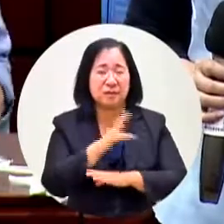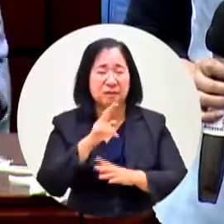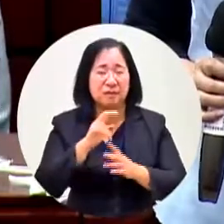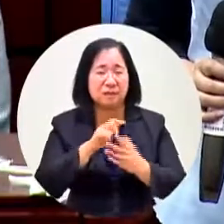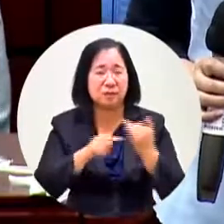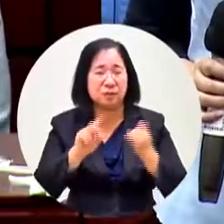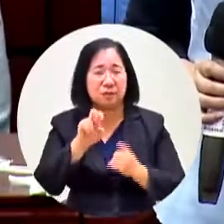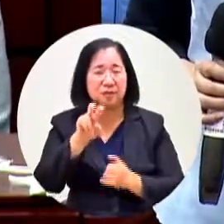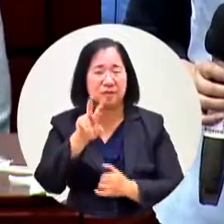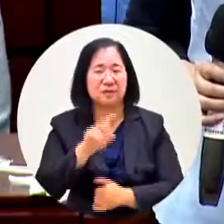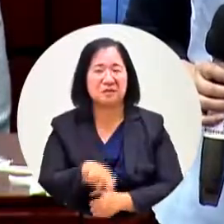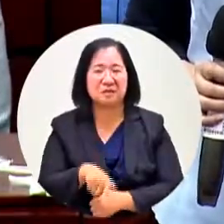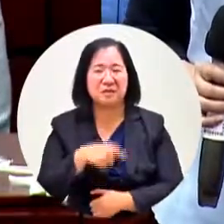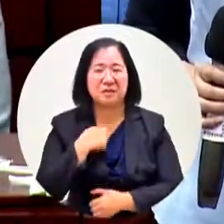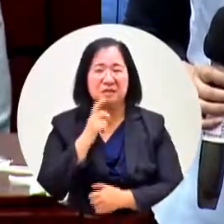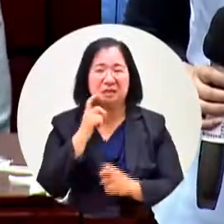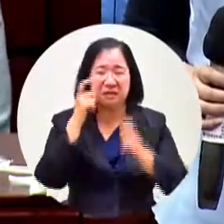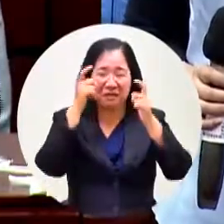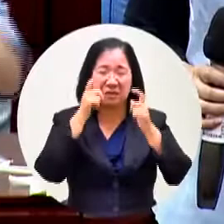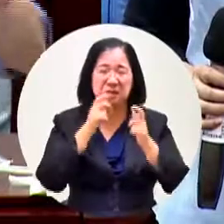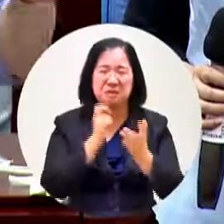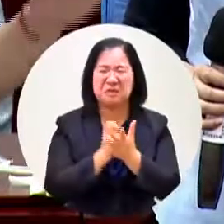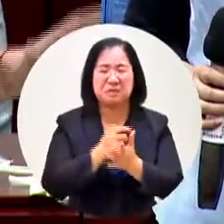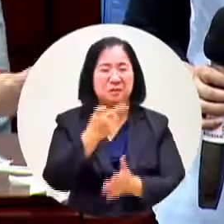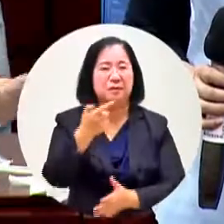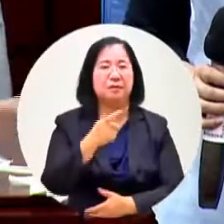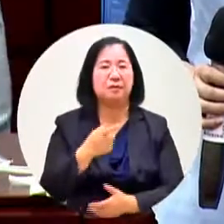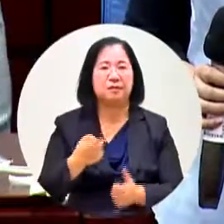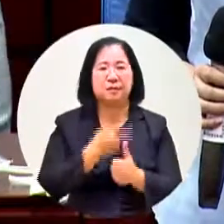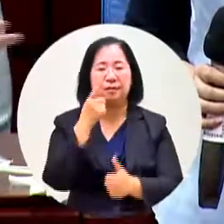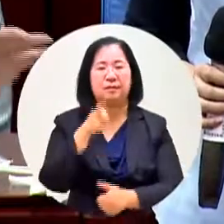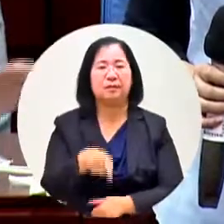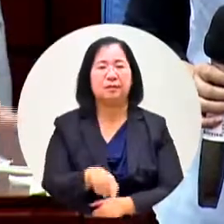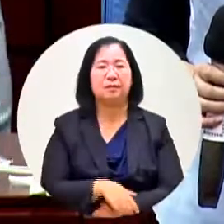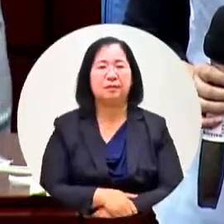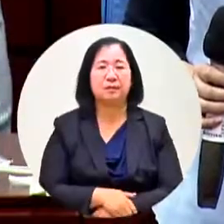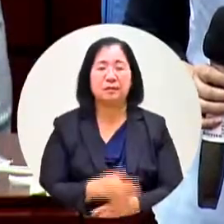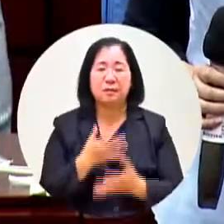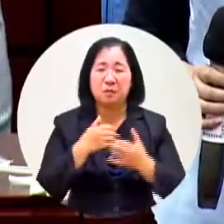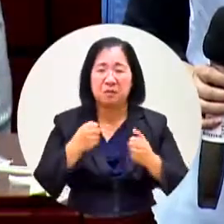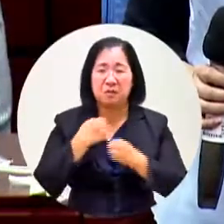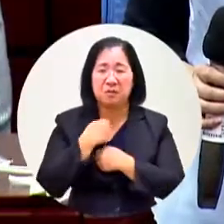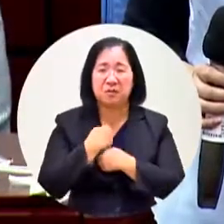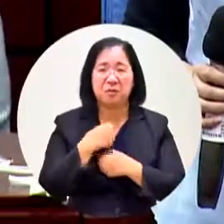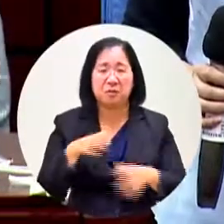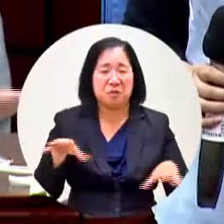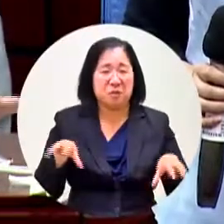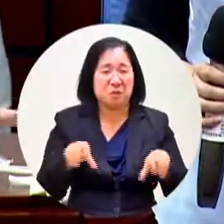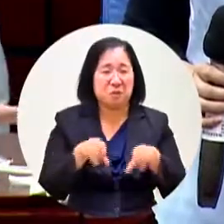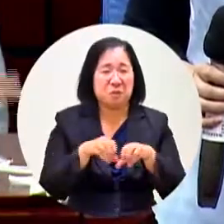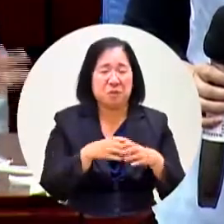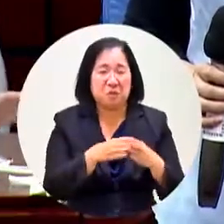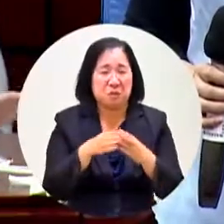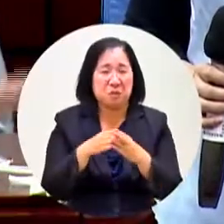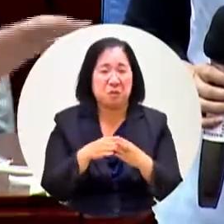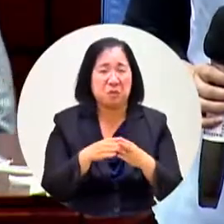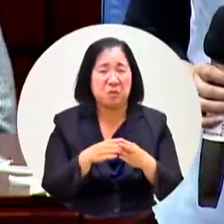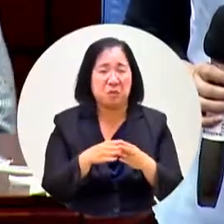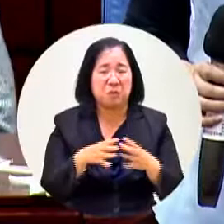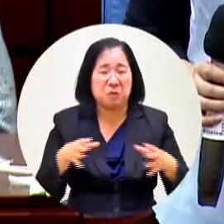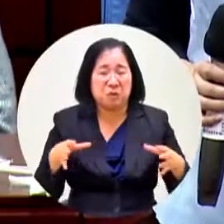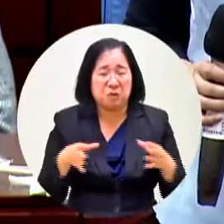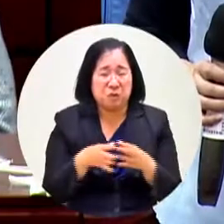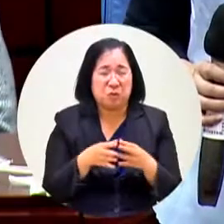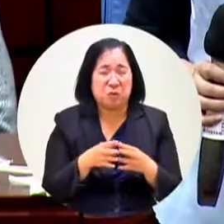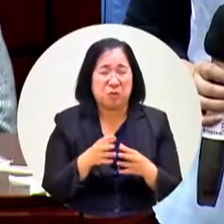上有一些激烈的、不理性的，甚至很恶劣、不堪入眼的这些文字，已经